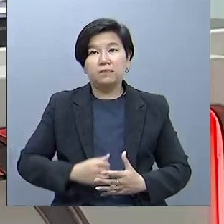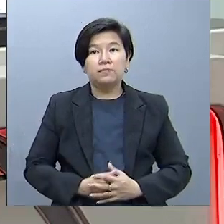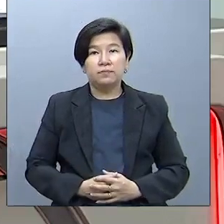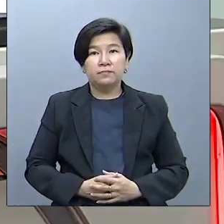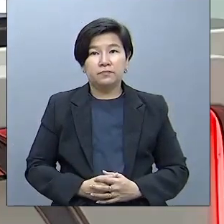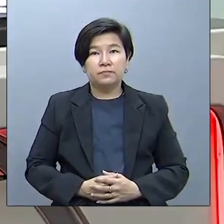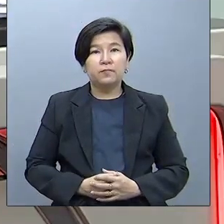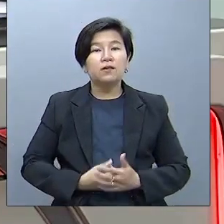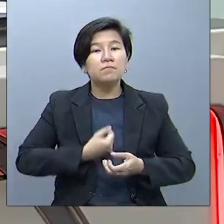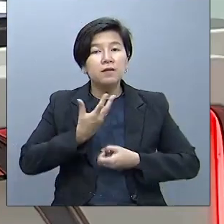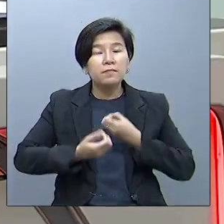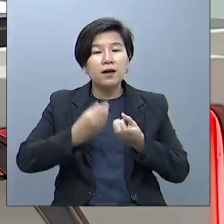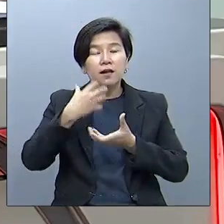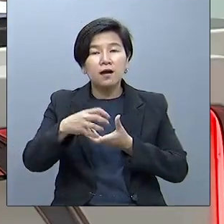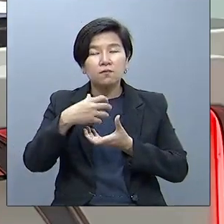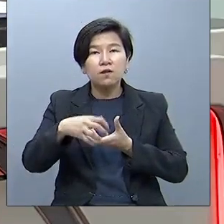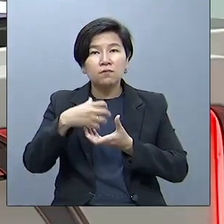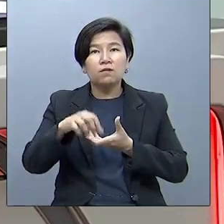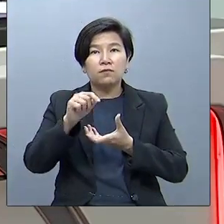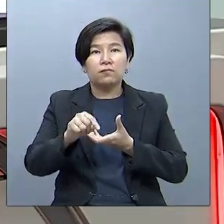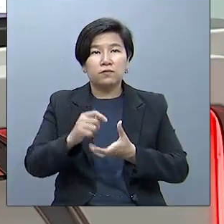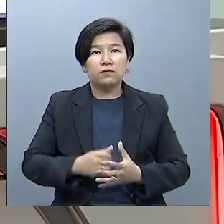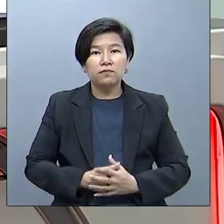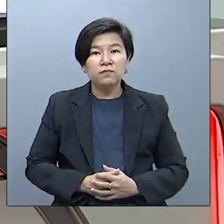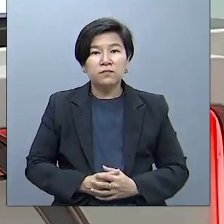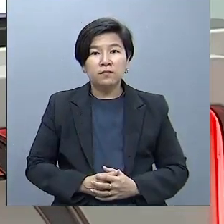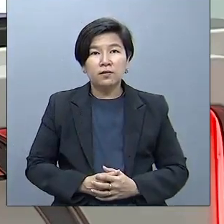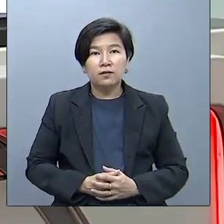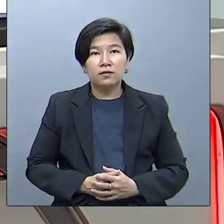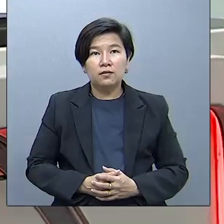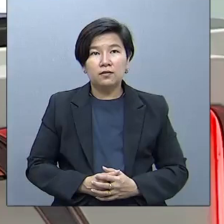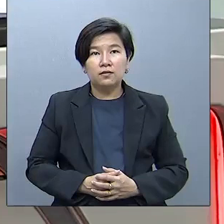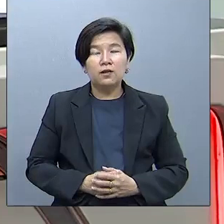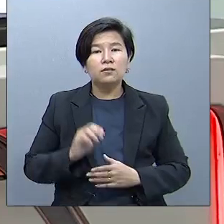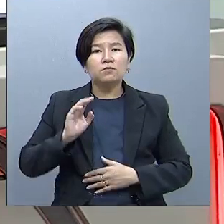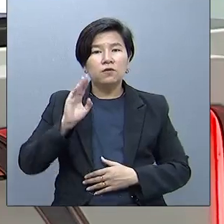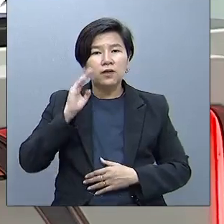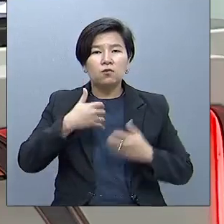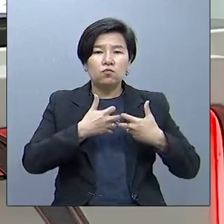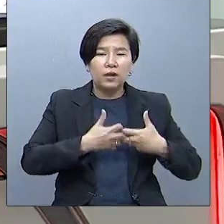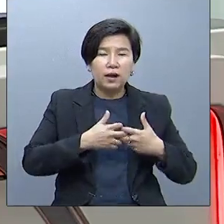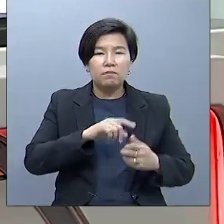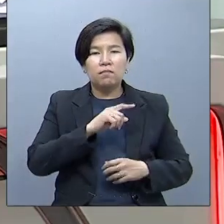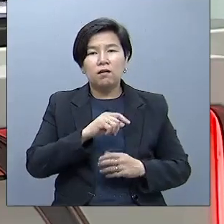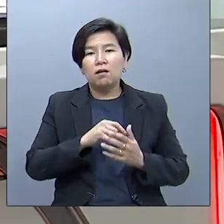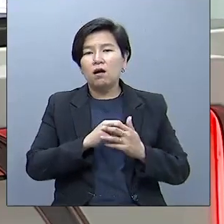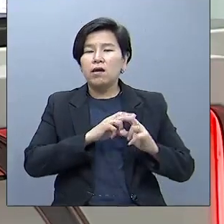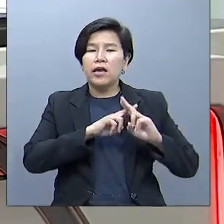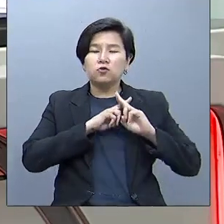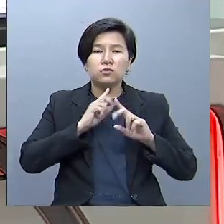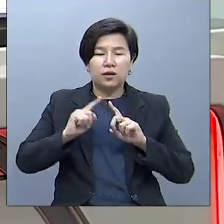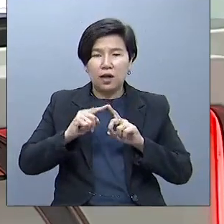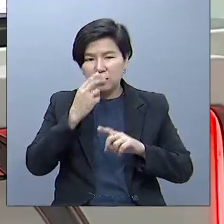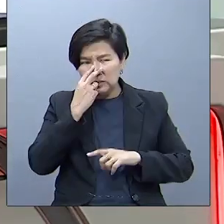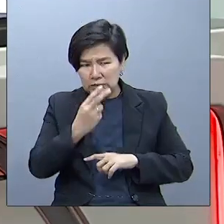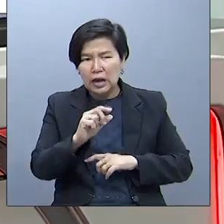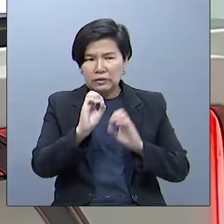ก็สถอนภาพถึงสิ่งที่ภาคธุร softly อยากจะ เร่งให้เกิดขึ้นโดยเร่วก็คอคามชะเจนฬค่